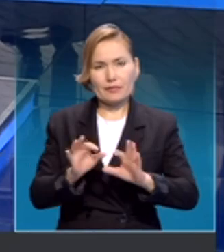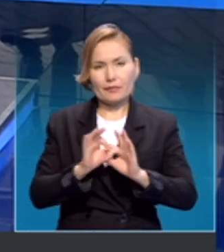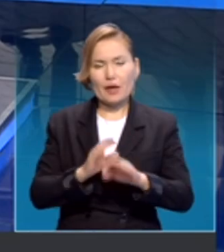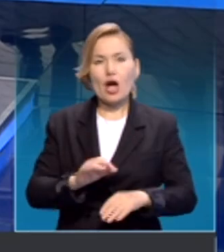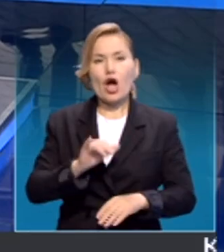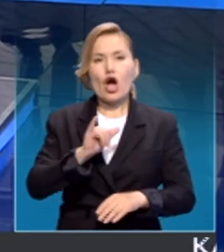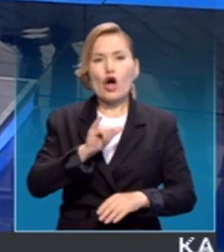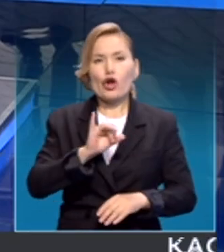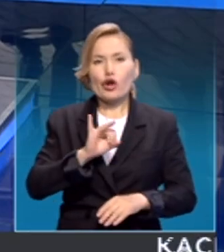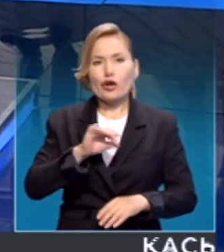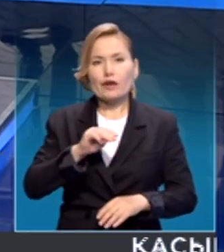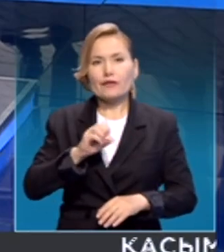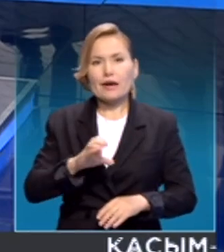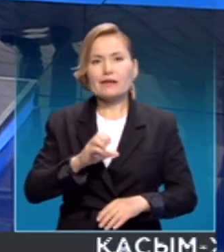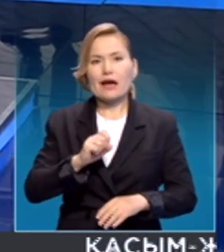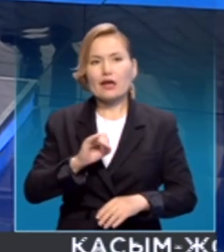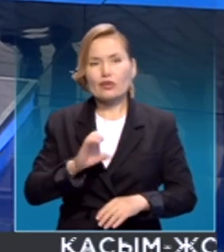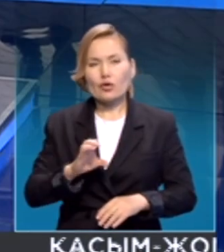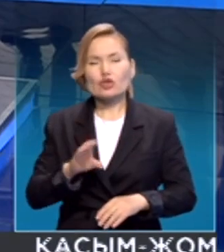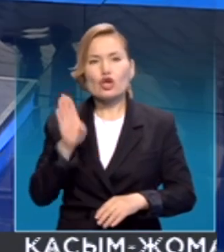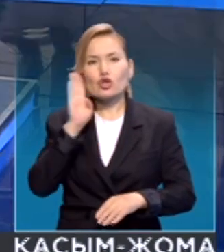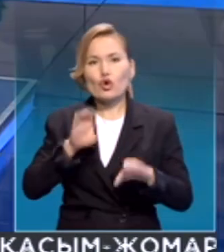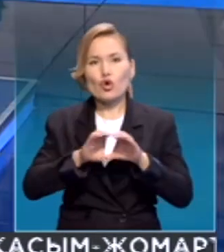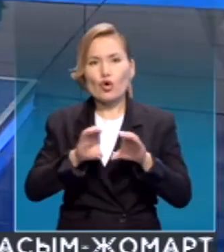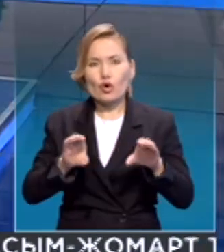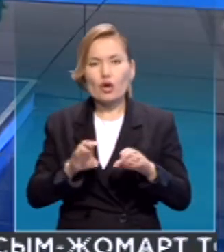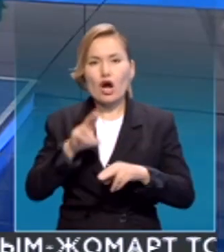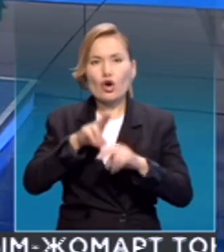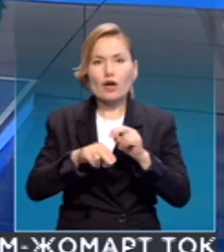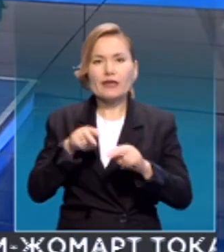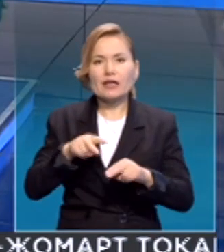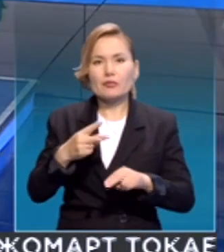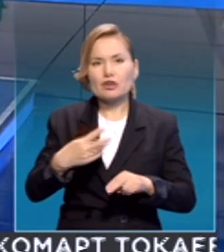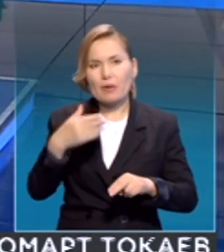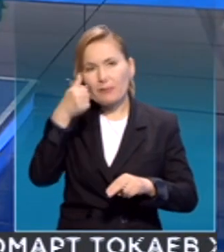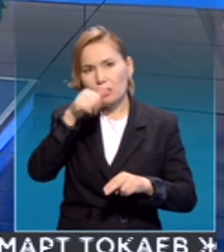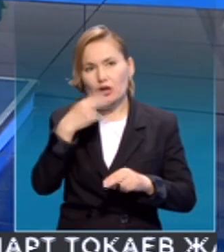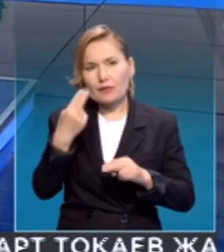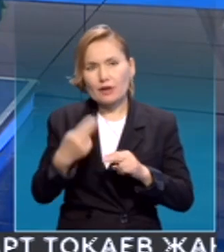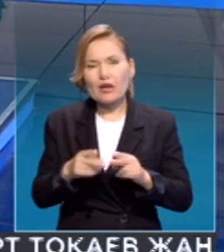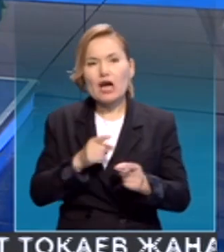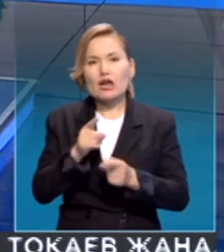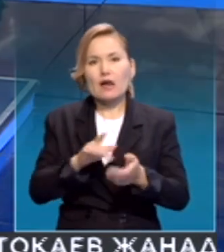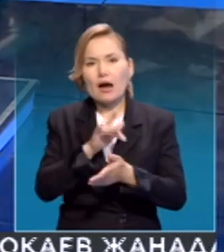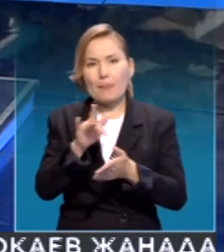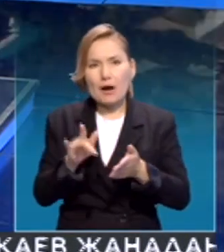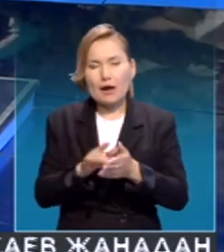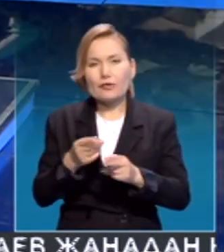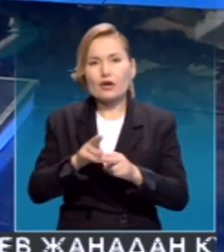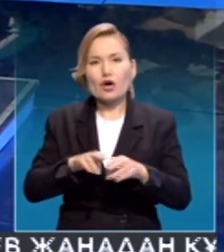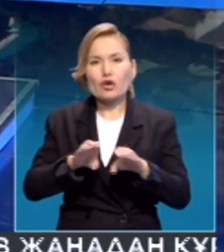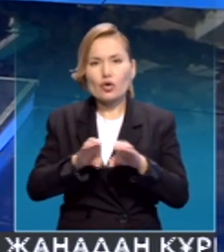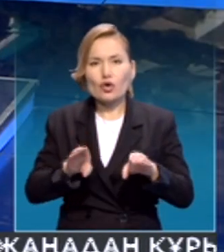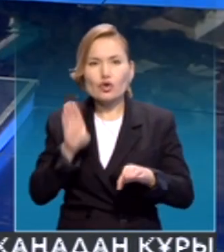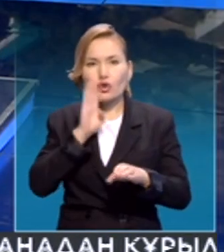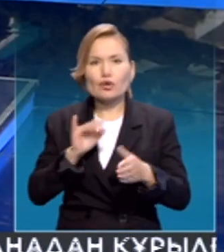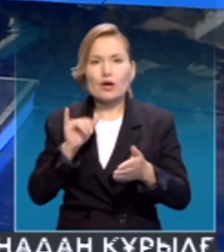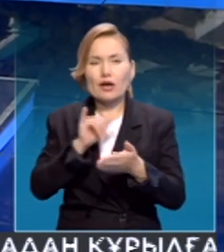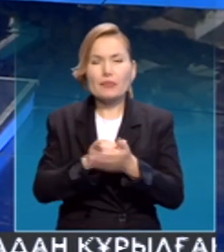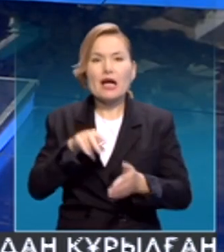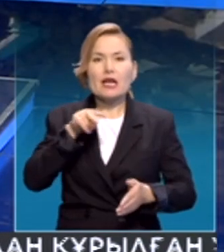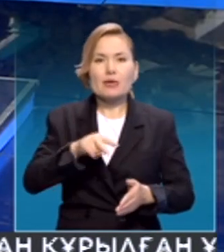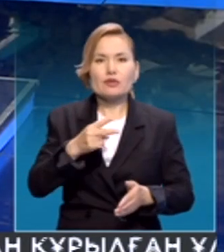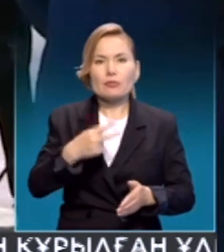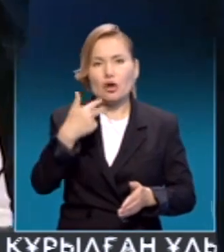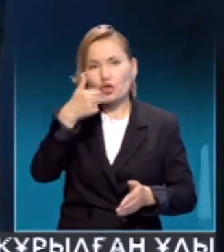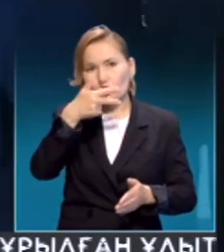Итас Айдос су құбырының құрылысы 2025 жылы аяқталады. Ал Жезқазған қаласына Есқұла құбыры мен су тарту 2023 жылы